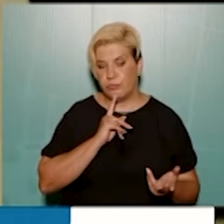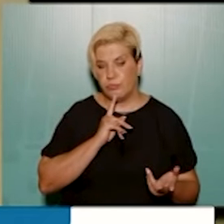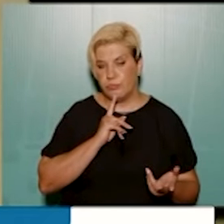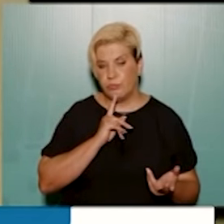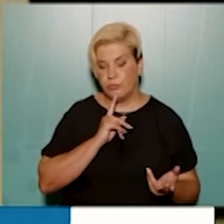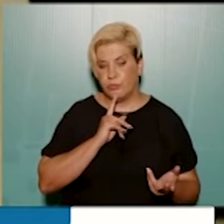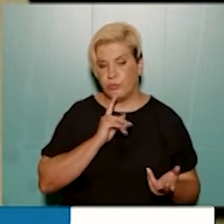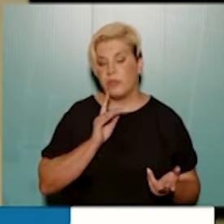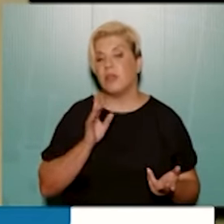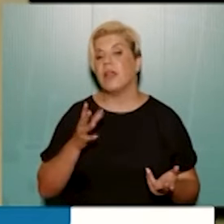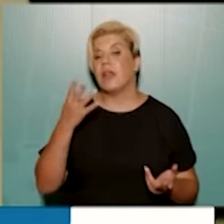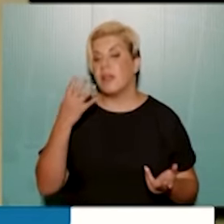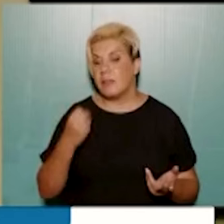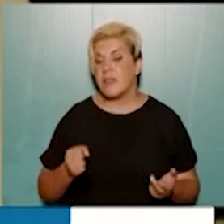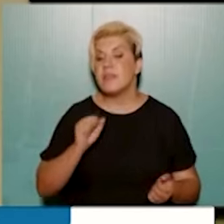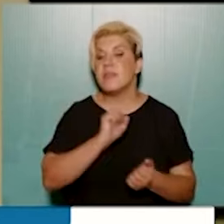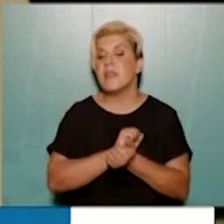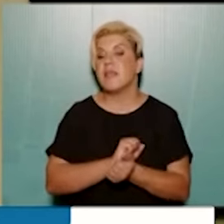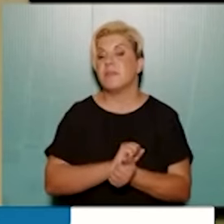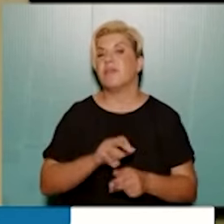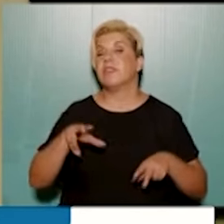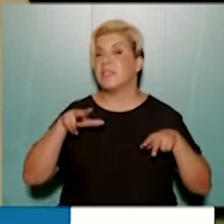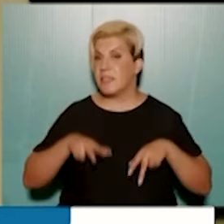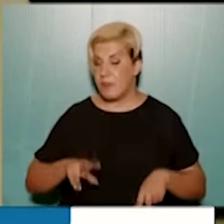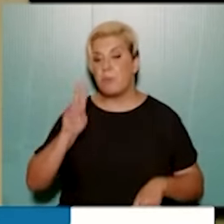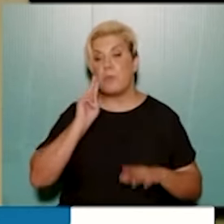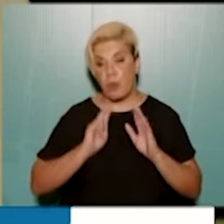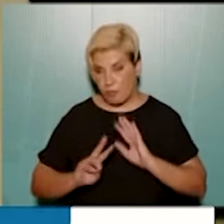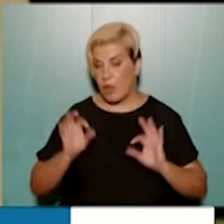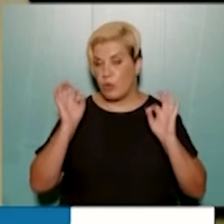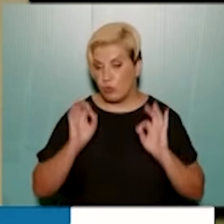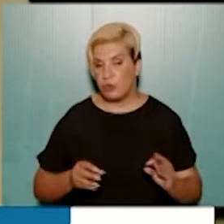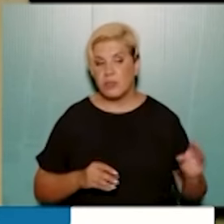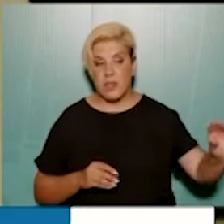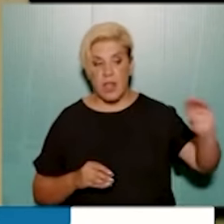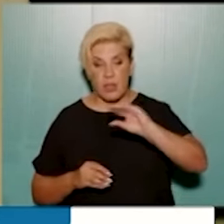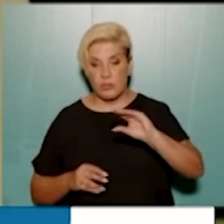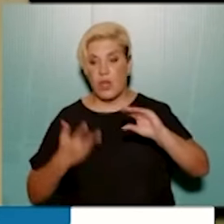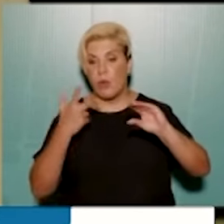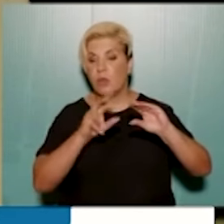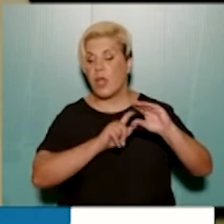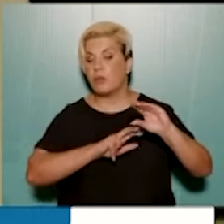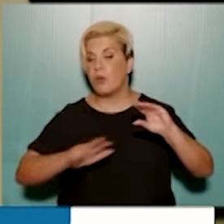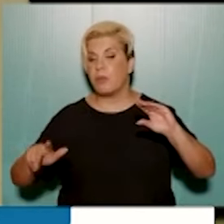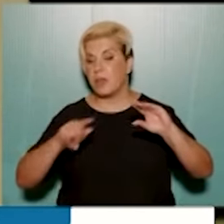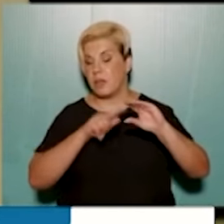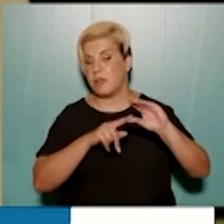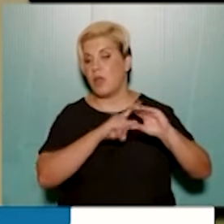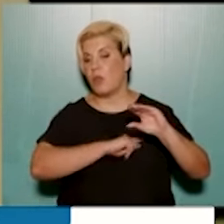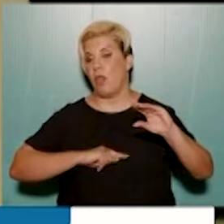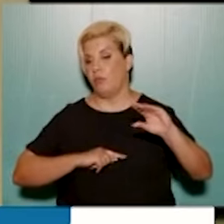θέλετε να το πείτε, ότι είχατε δεσμευτεί στην κυβέρνηση προφανώς όταν σας τα έδινε αυτά τα 8 εκατομμύρια να πάνε σε